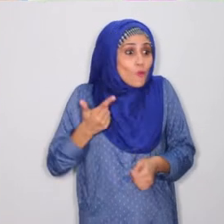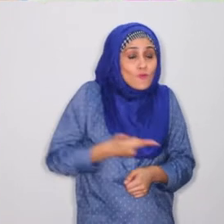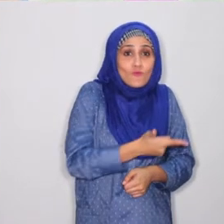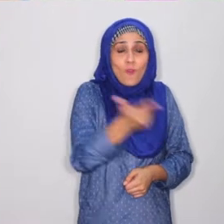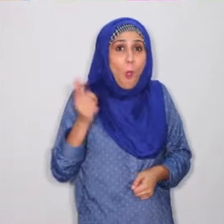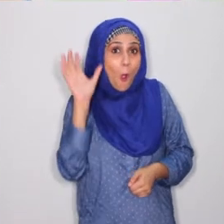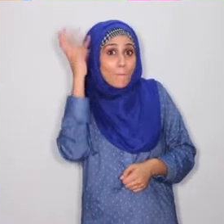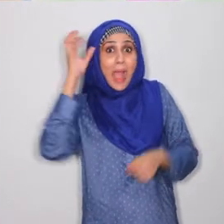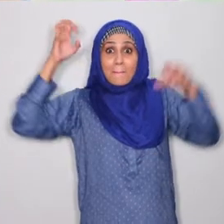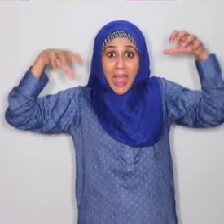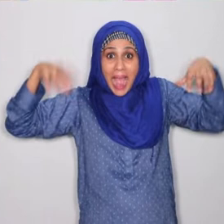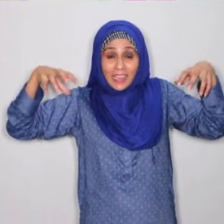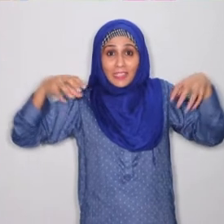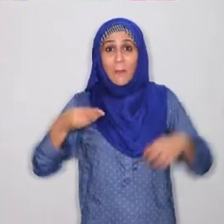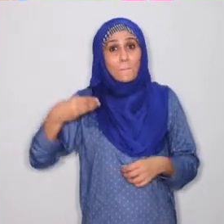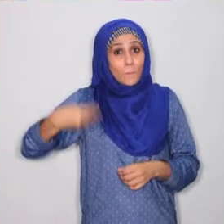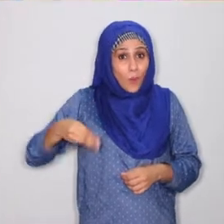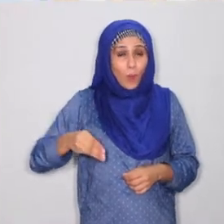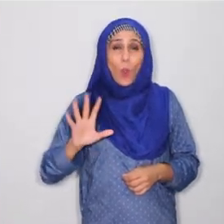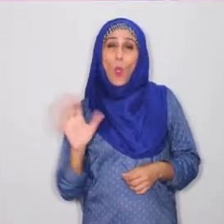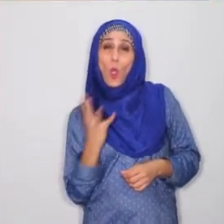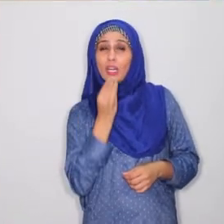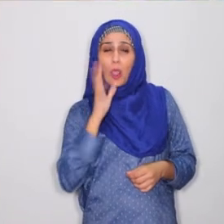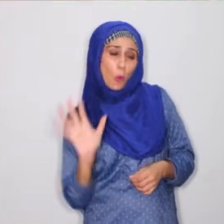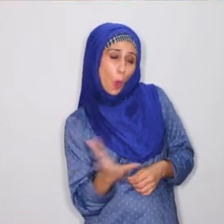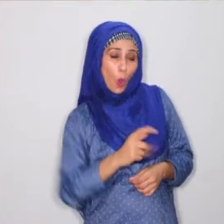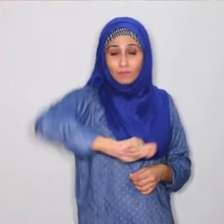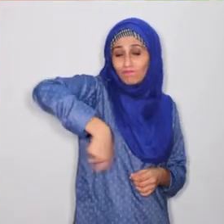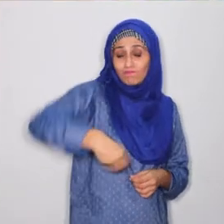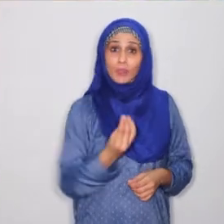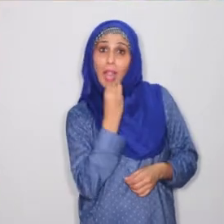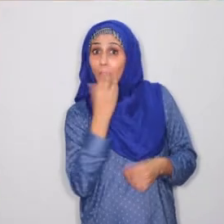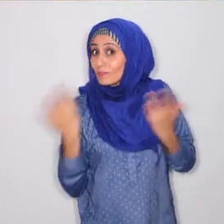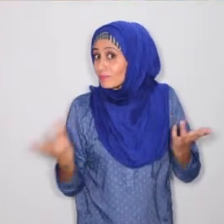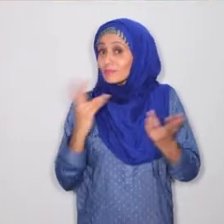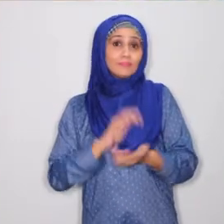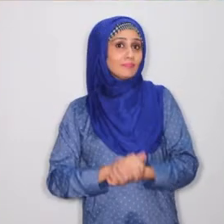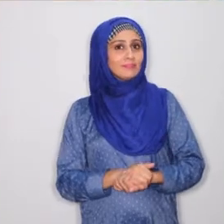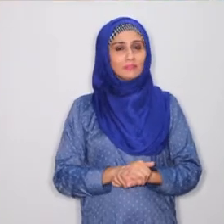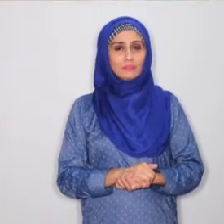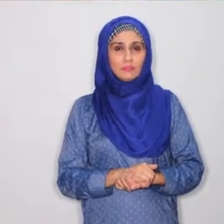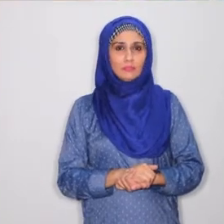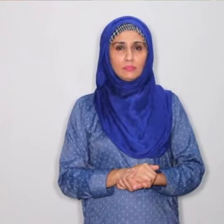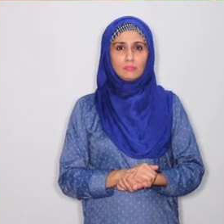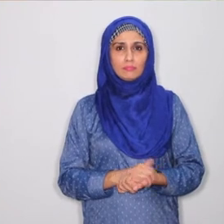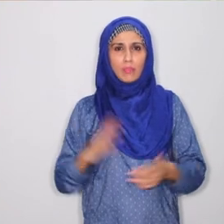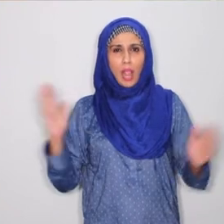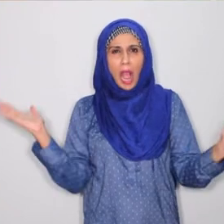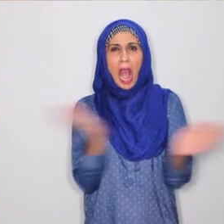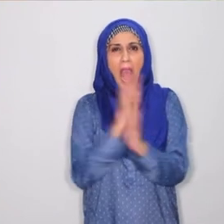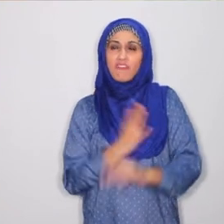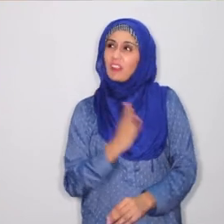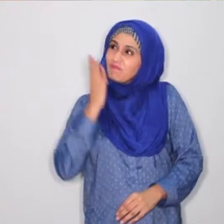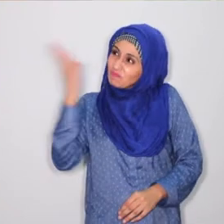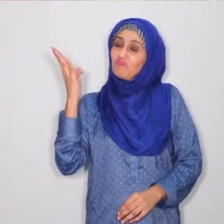मजा लेने के लिए पकौड़े और मजे मजे से खाने खाते हैं तेज़ हवा का झोंका अपने साथ